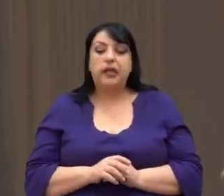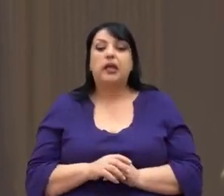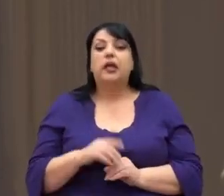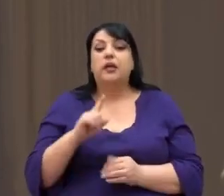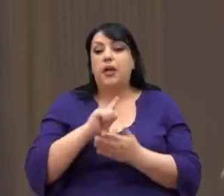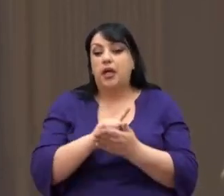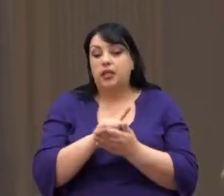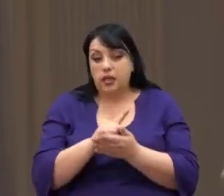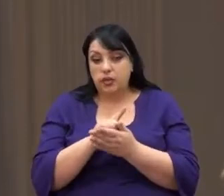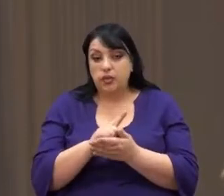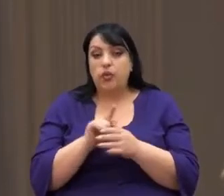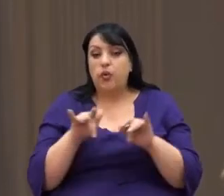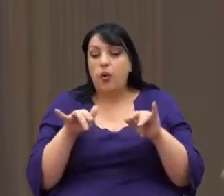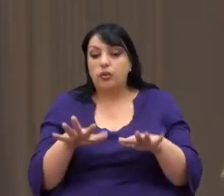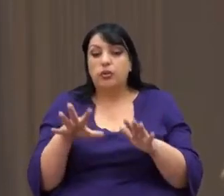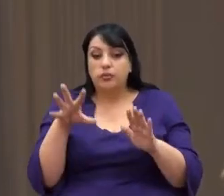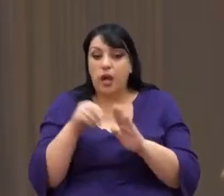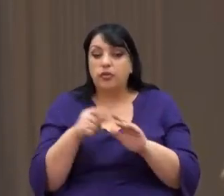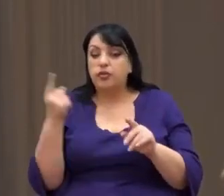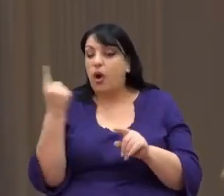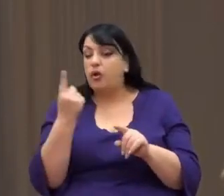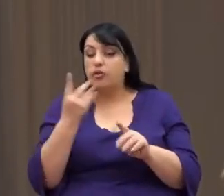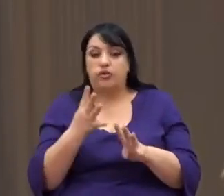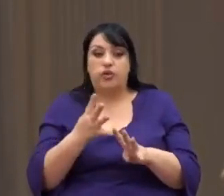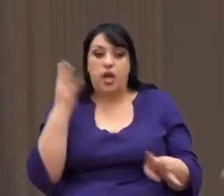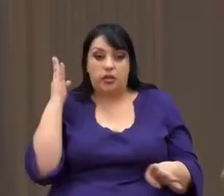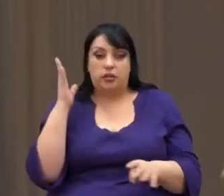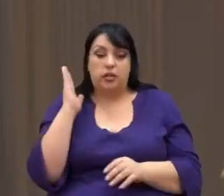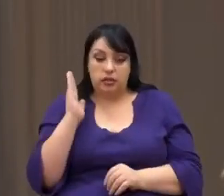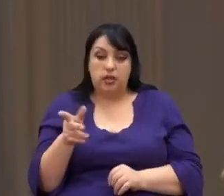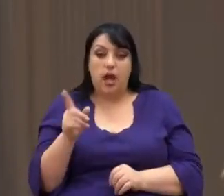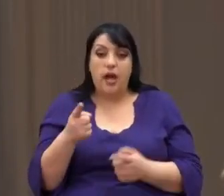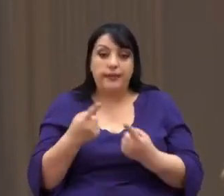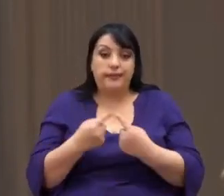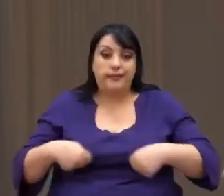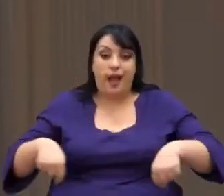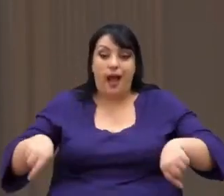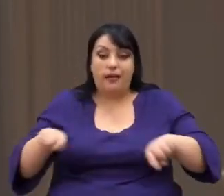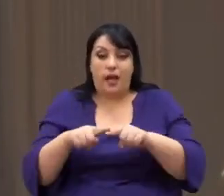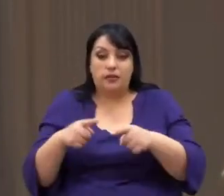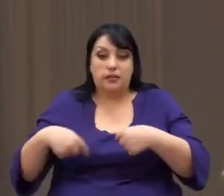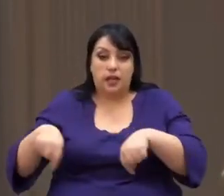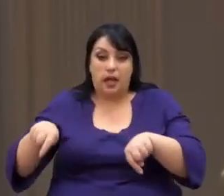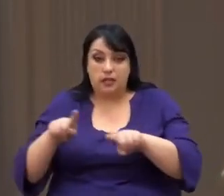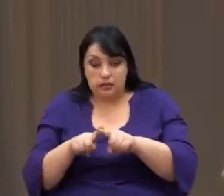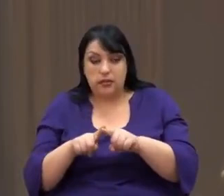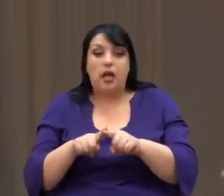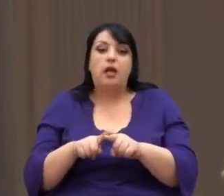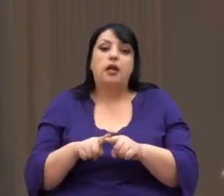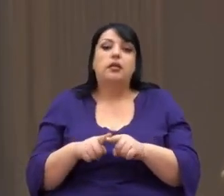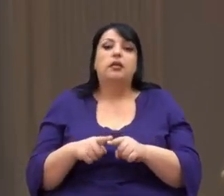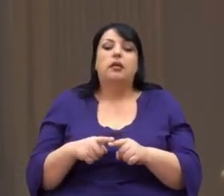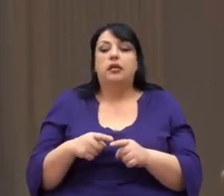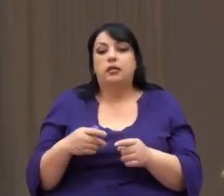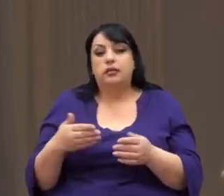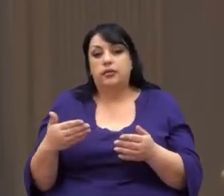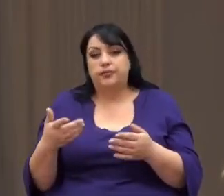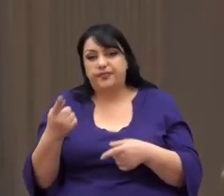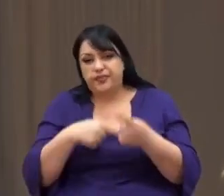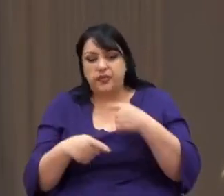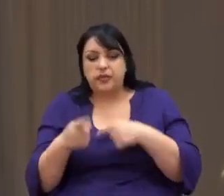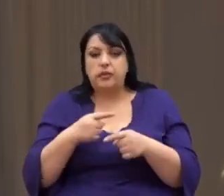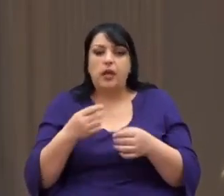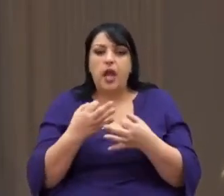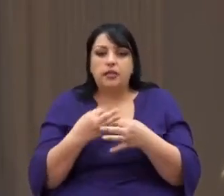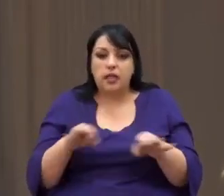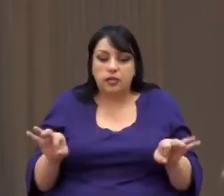գործընթացում Հայաստանի առաջնահերթություններից է լինելու այն տարածքների դեօկուպացիան, որի վրա ինքնորոշվել է